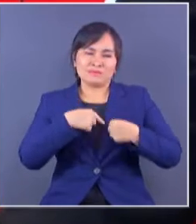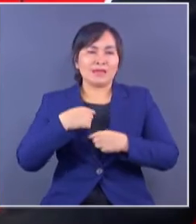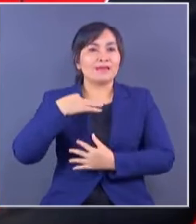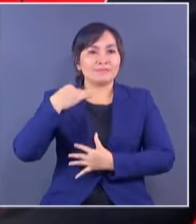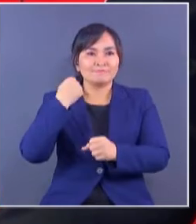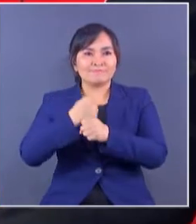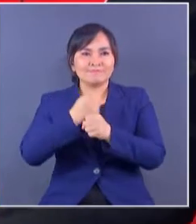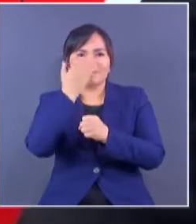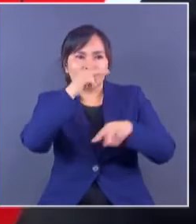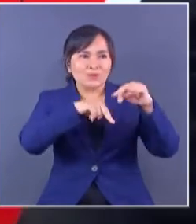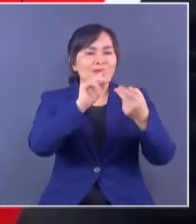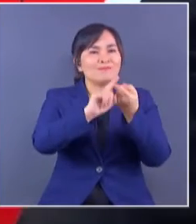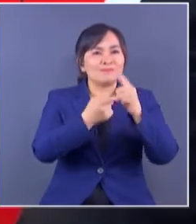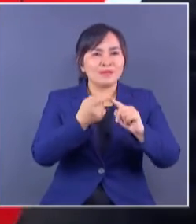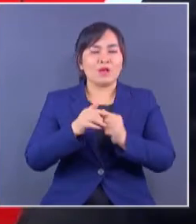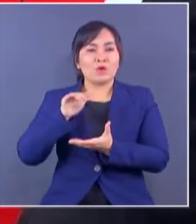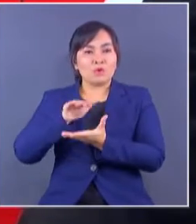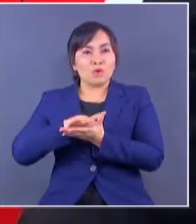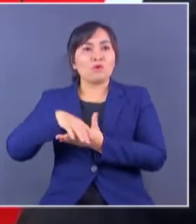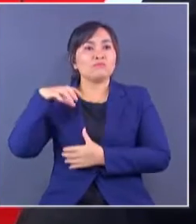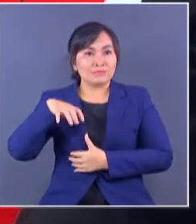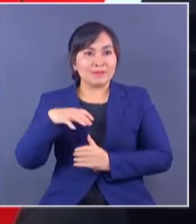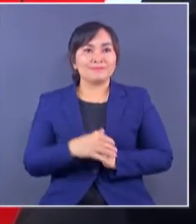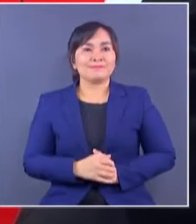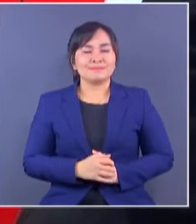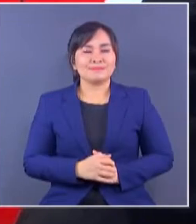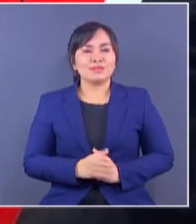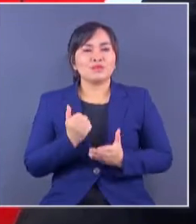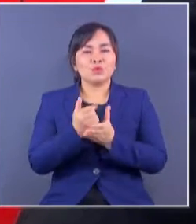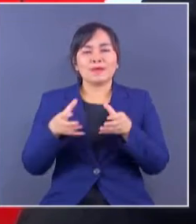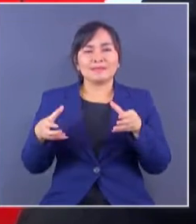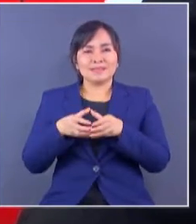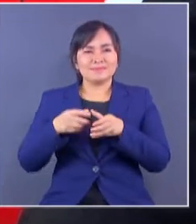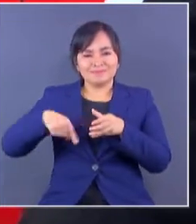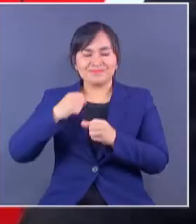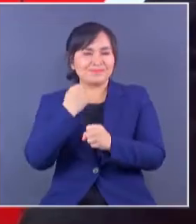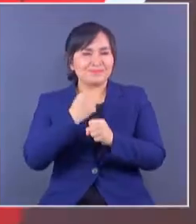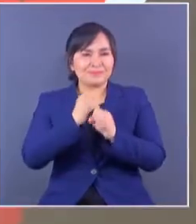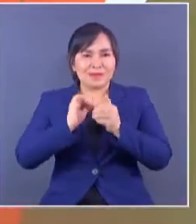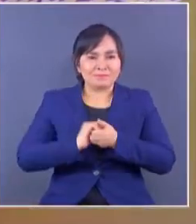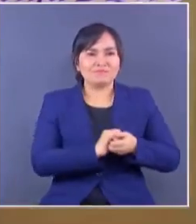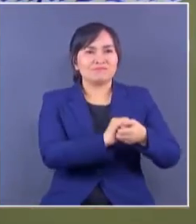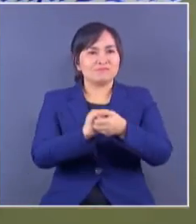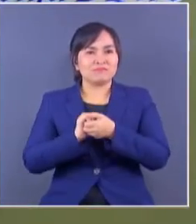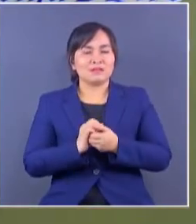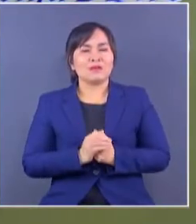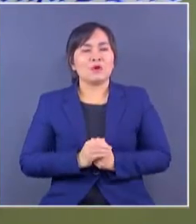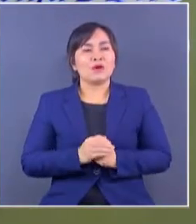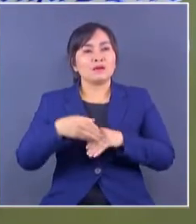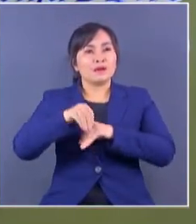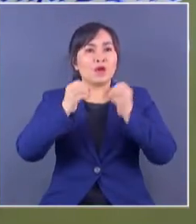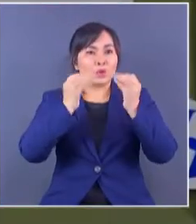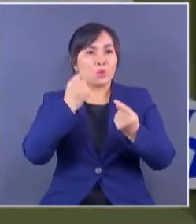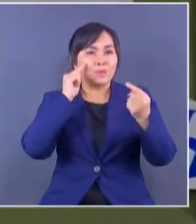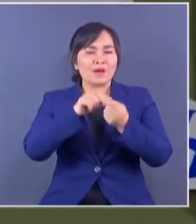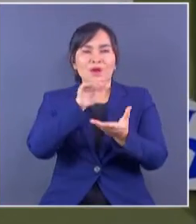คลื่อนงานดูแลเพื่อนส่วนโรงเรียนเองอะค่ะก็สร้างทีมของการทำงานอย่างร่วมแรงร่วมใจ เครือข่ายครูเพื่อโรงเรียน